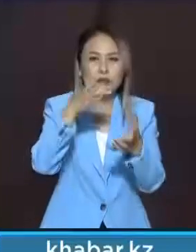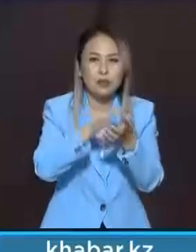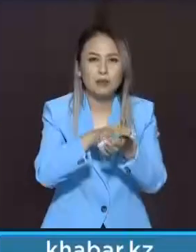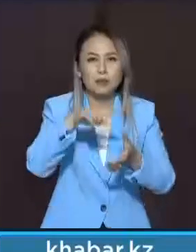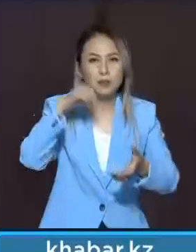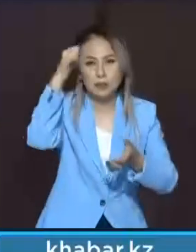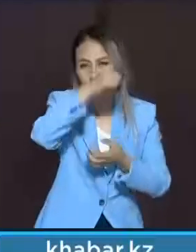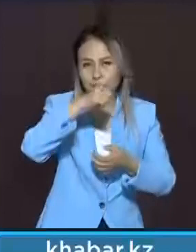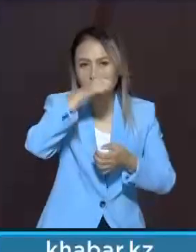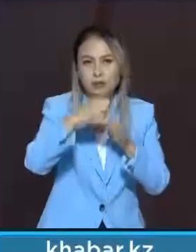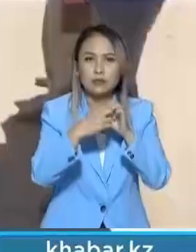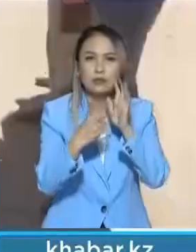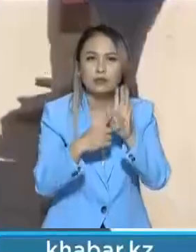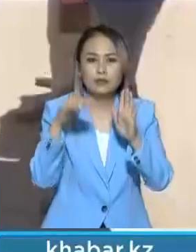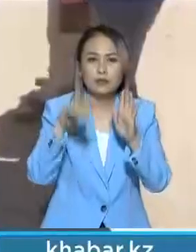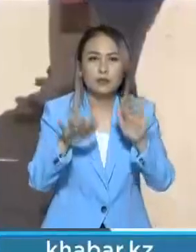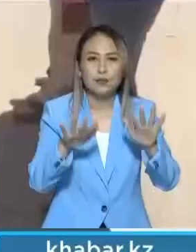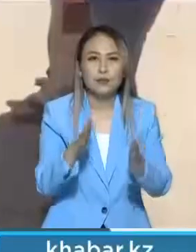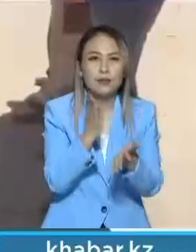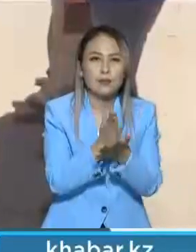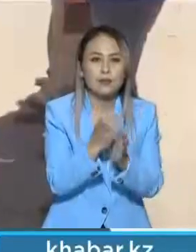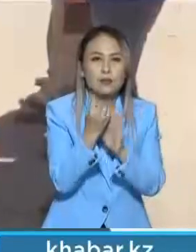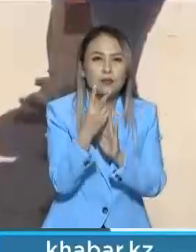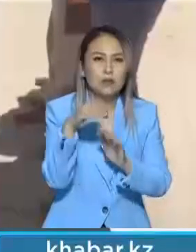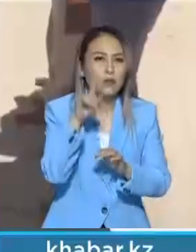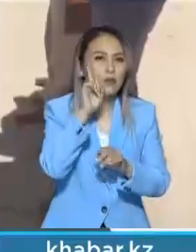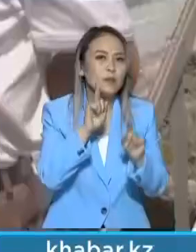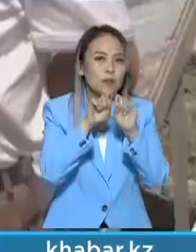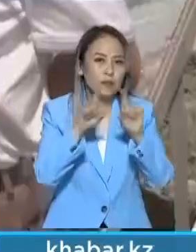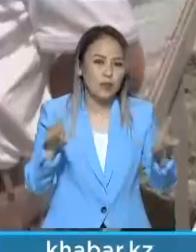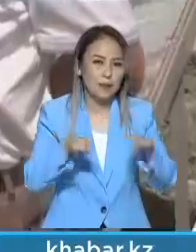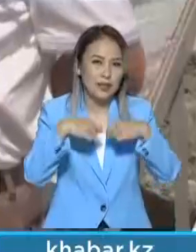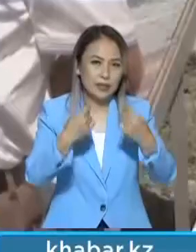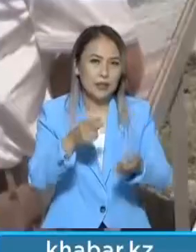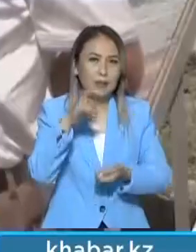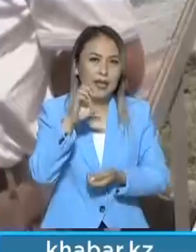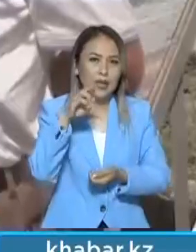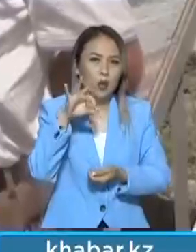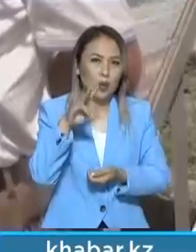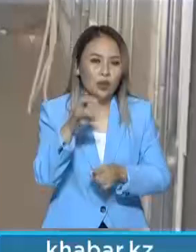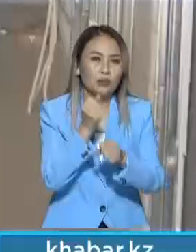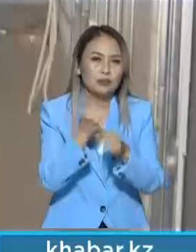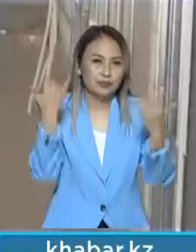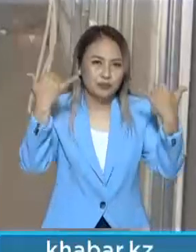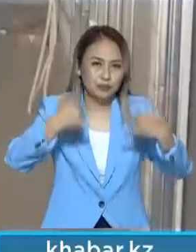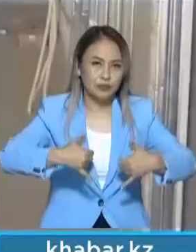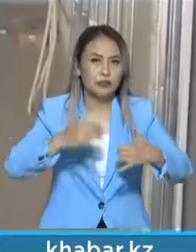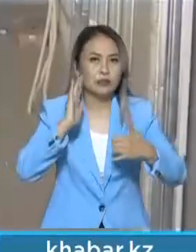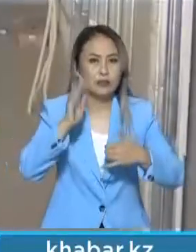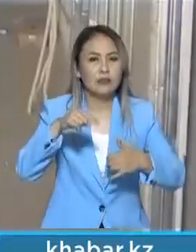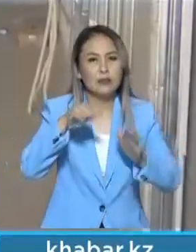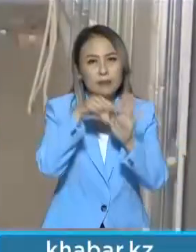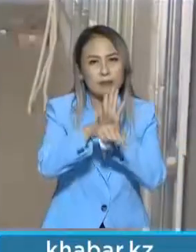танысты. Биыл бұл өңірде 17 мың орынға шақталған 12 жайлы мектеп пайдалануға беріледі, бетоны құйылып, қабырғасы